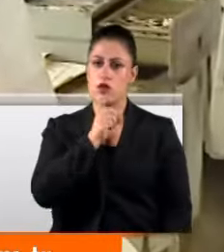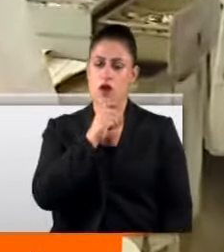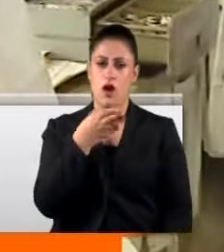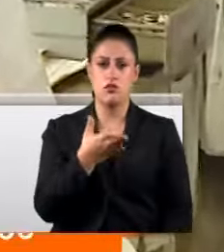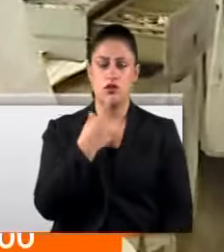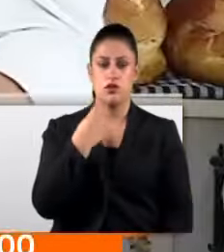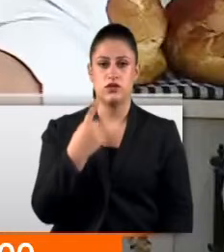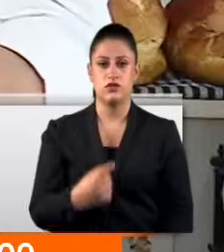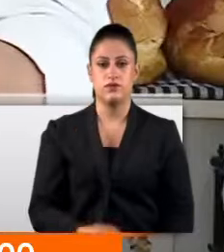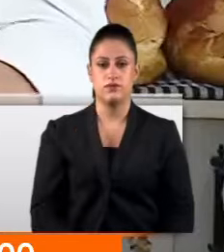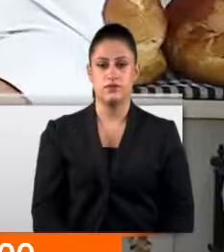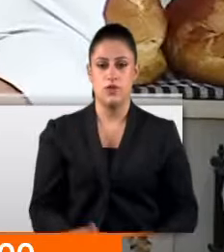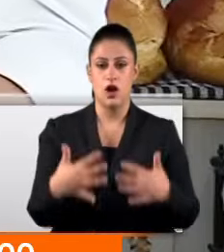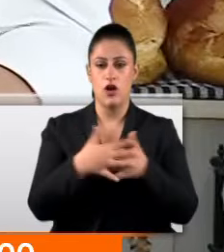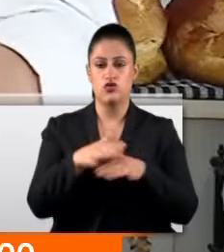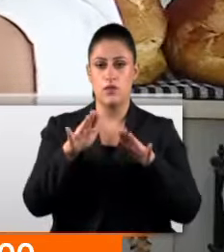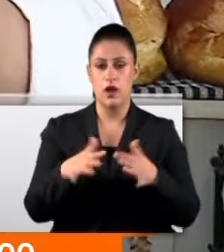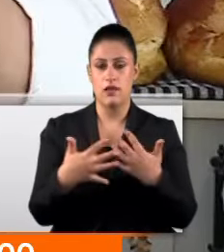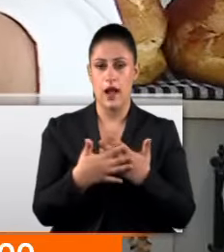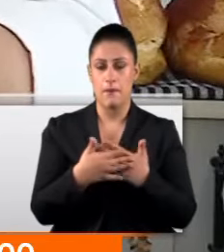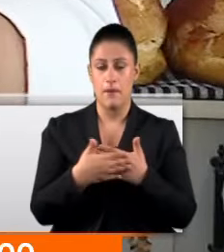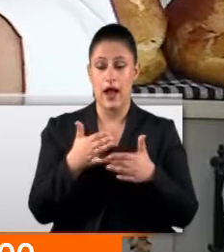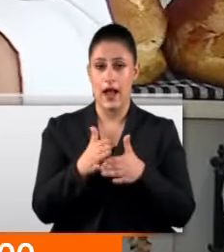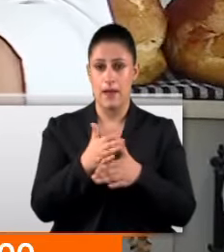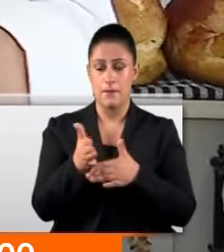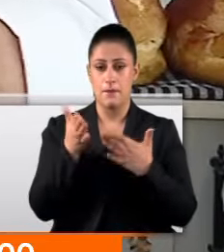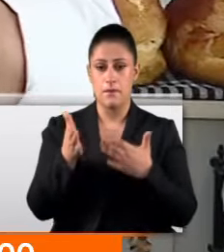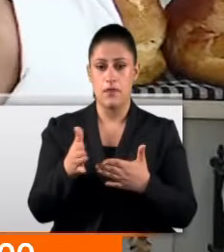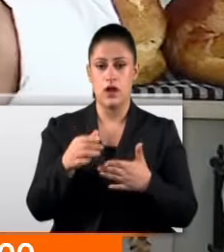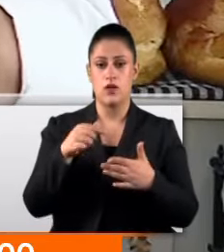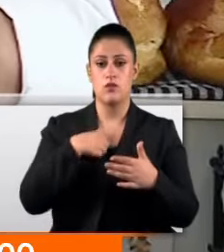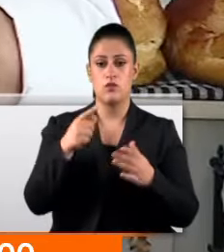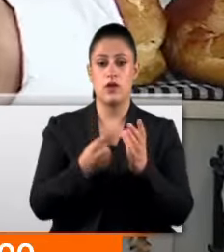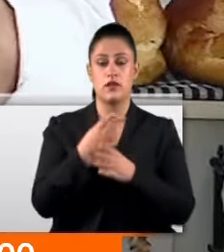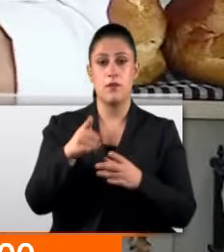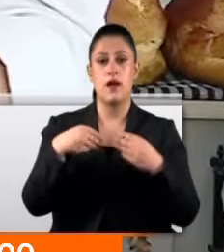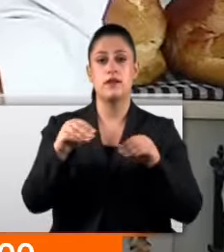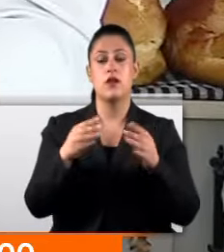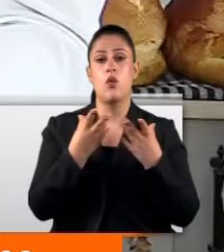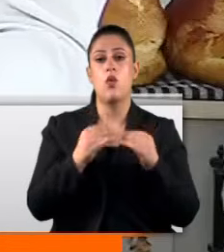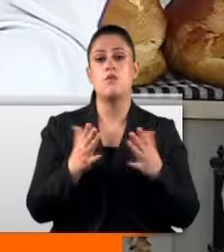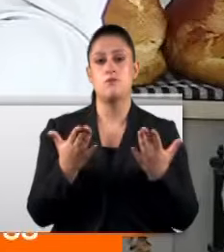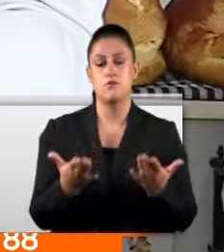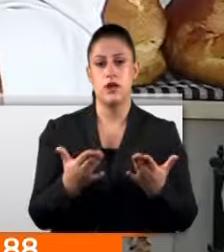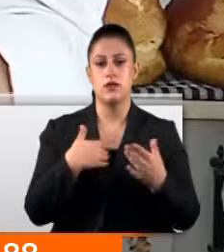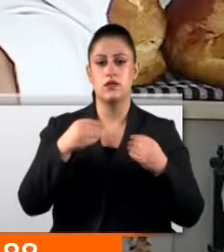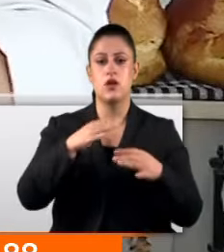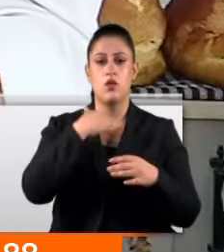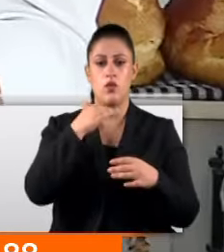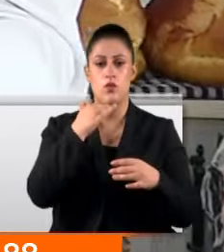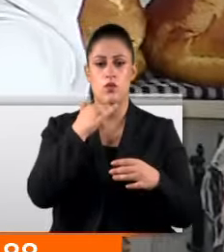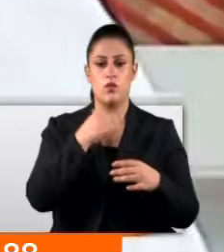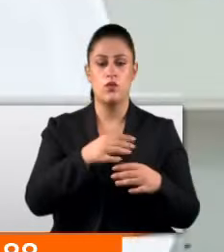bir uygulamadır yani. Akşamdan kalan ekmek, sabah o ekmeği biz burada satamayız. Satamadığımız için biz bunu